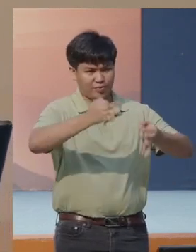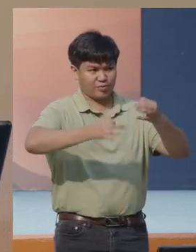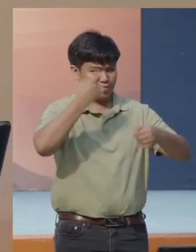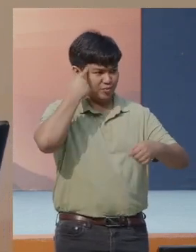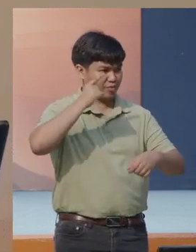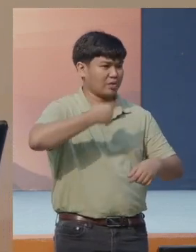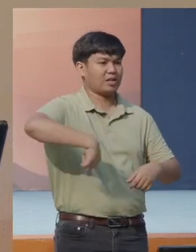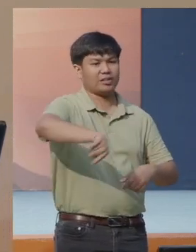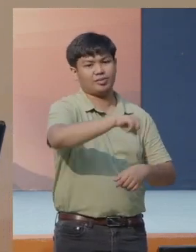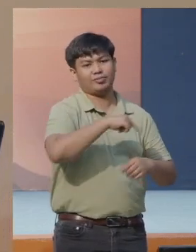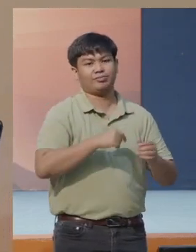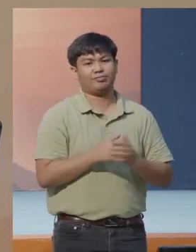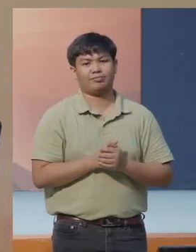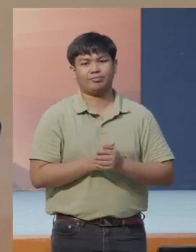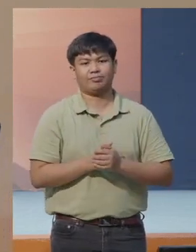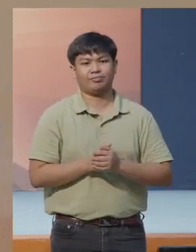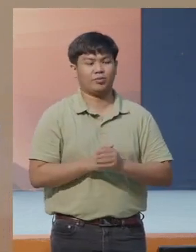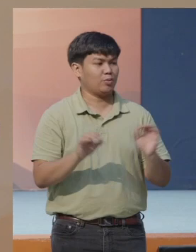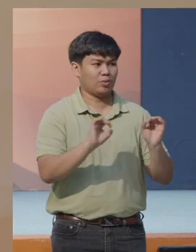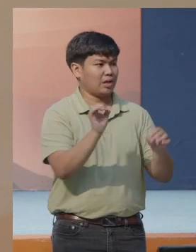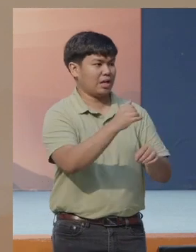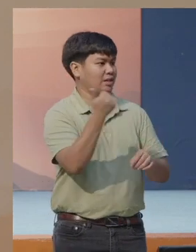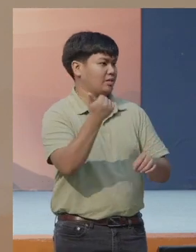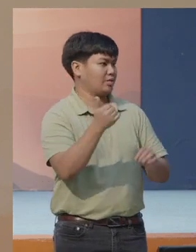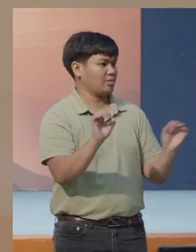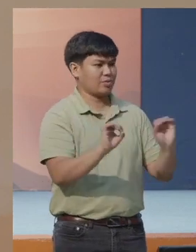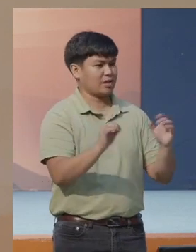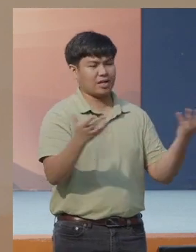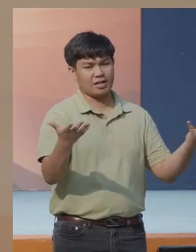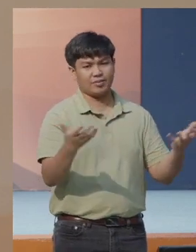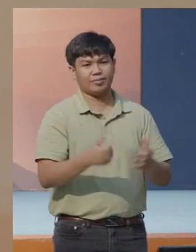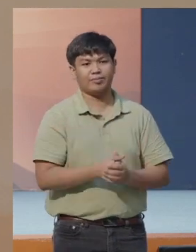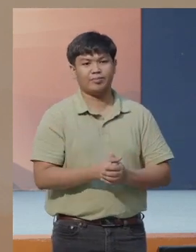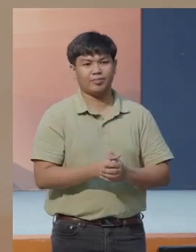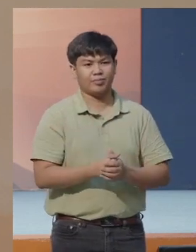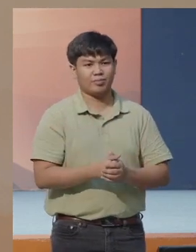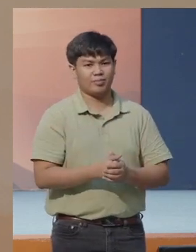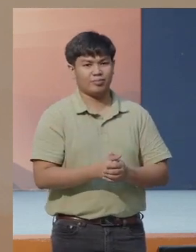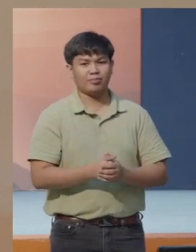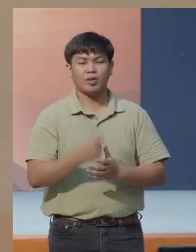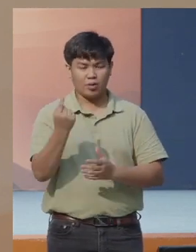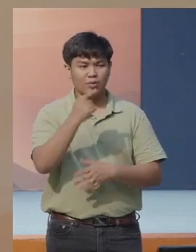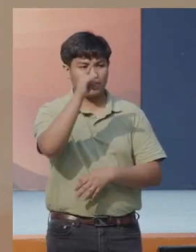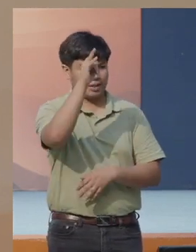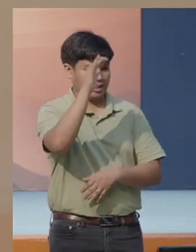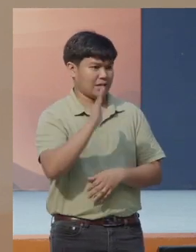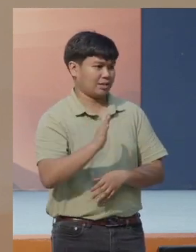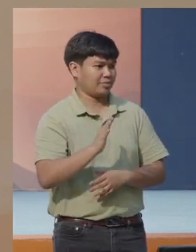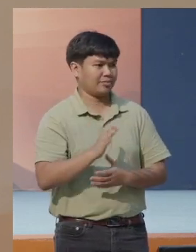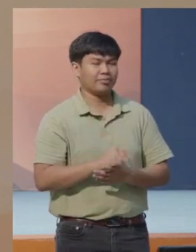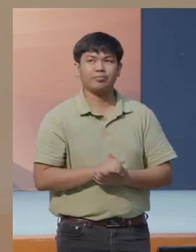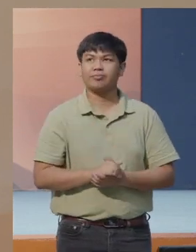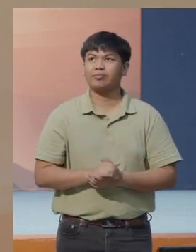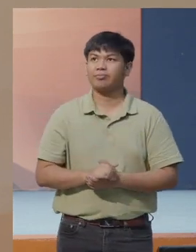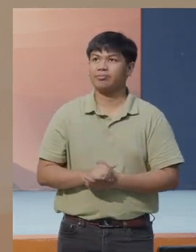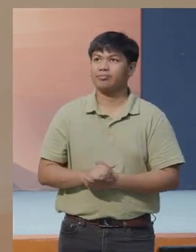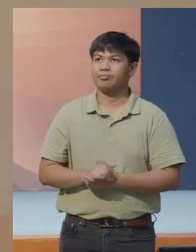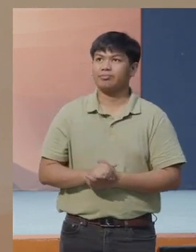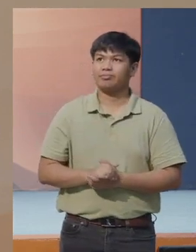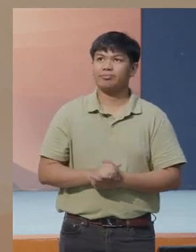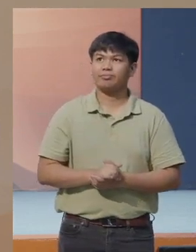atin. Wala nang iba, kundi ang Diyos. Ang